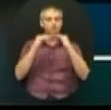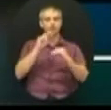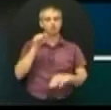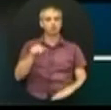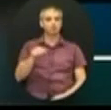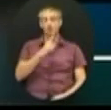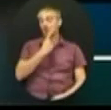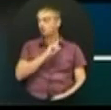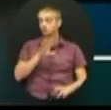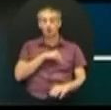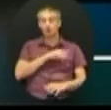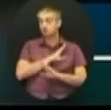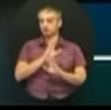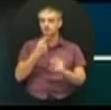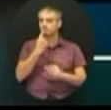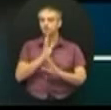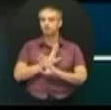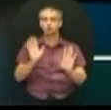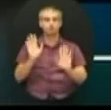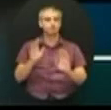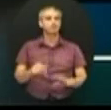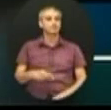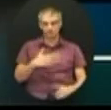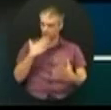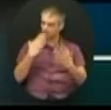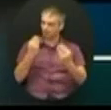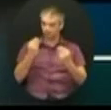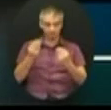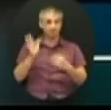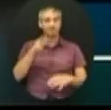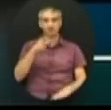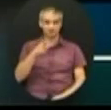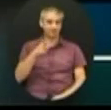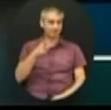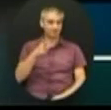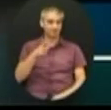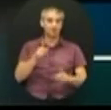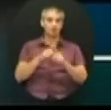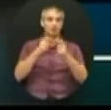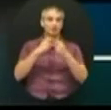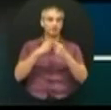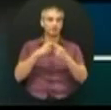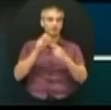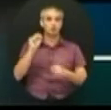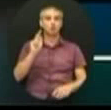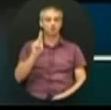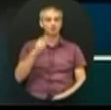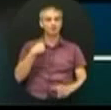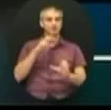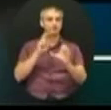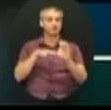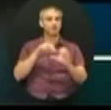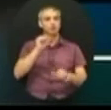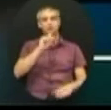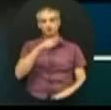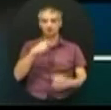הזה. תודה. אסור לתת לזה שום ביטוי. כן, תודה רבה לך, וגם על זה, כמו לחברת הכנסת נורית קורן, אני אצטרף לאורי